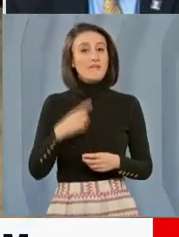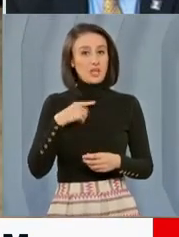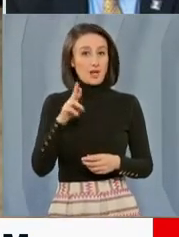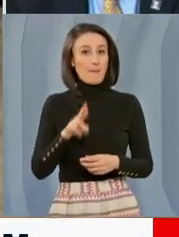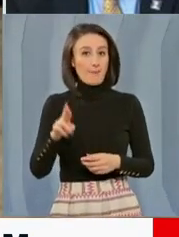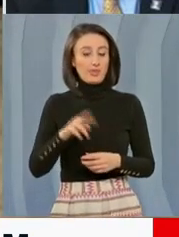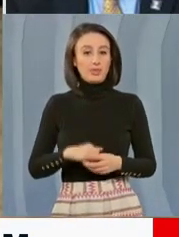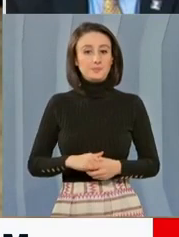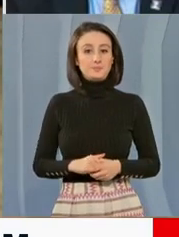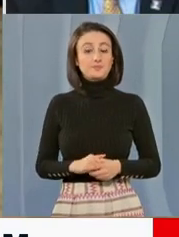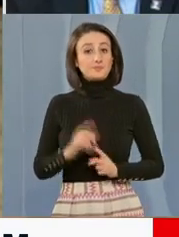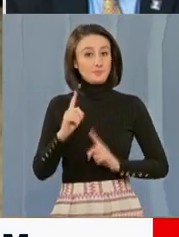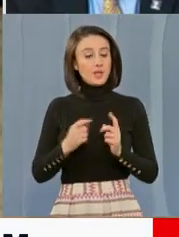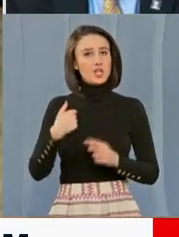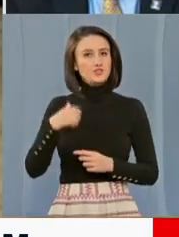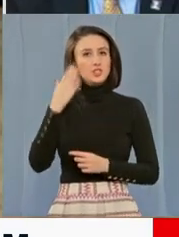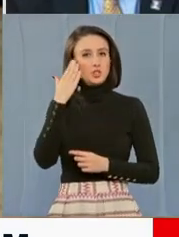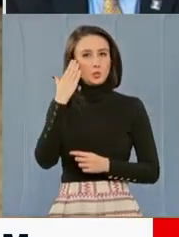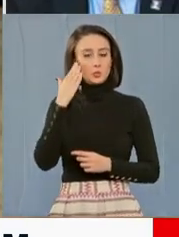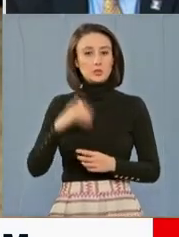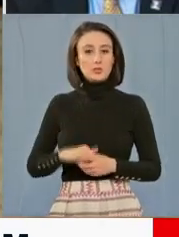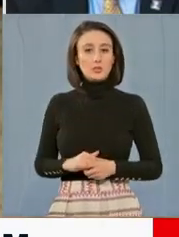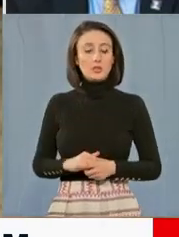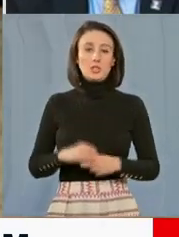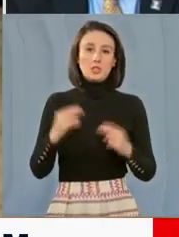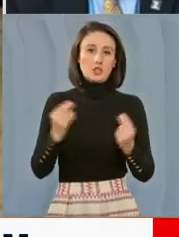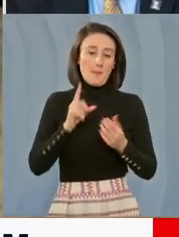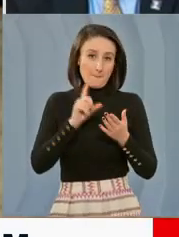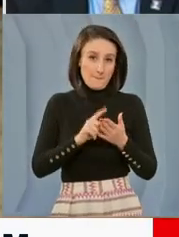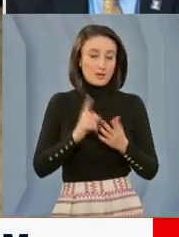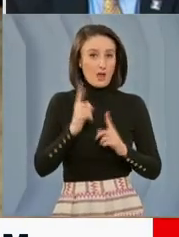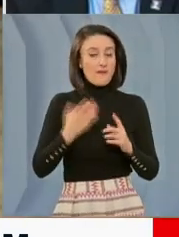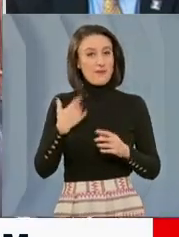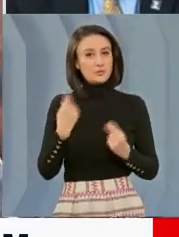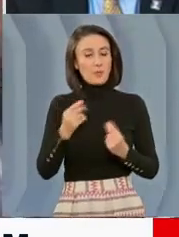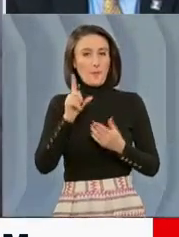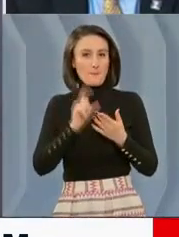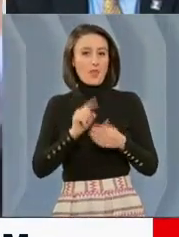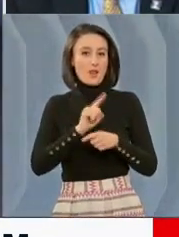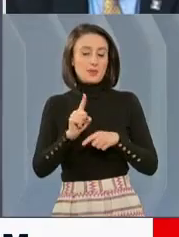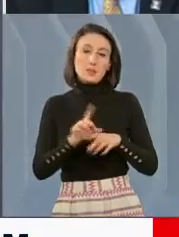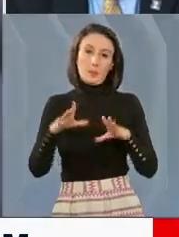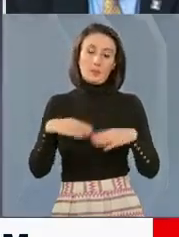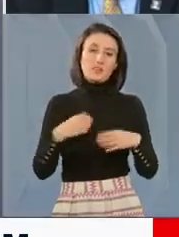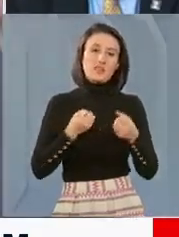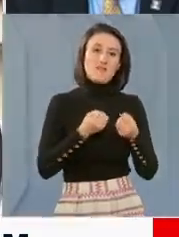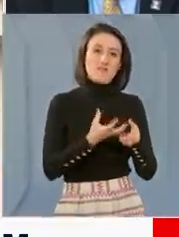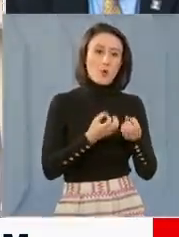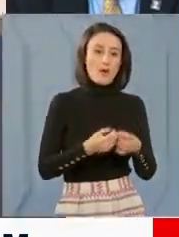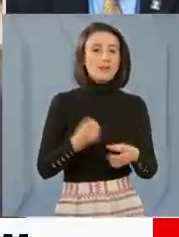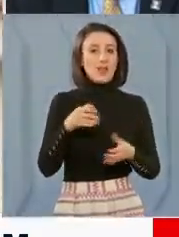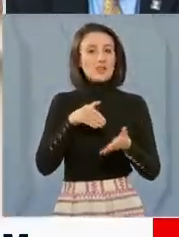repet, dacă aș fi știut cel mai mic, dacă aș fi avut cel mai mic element, să fi primit o informare din